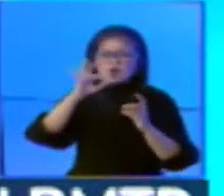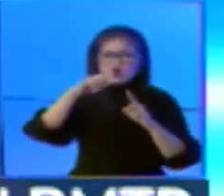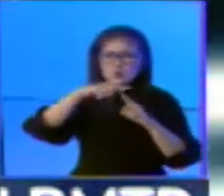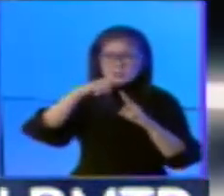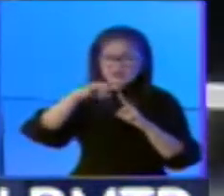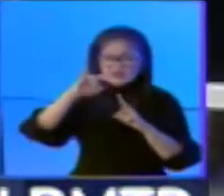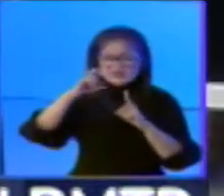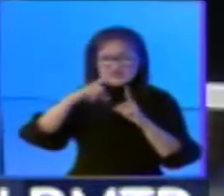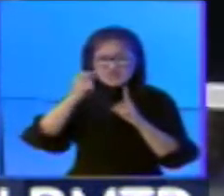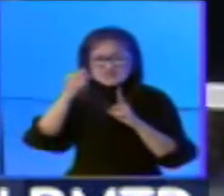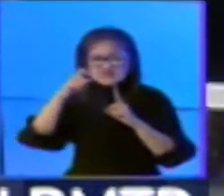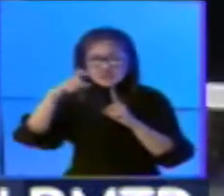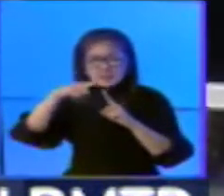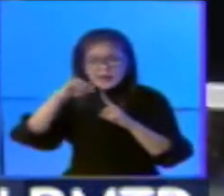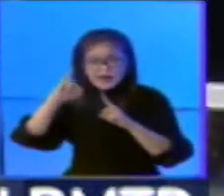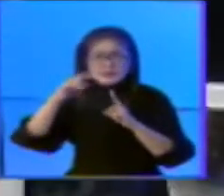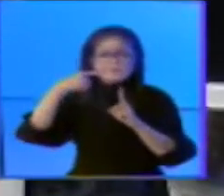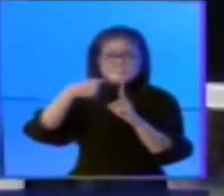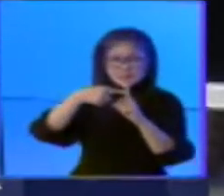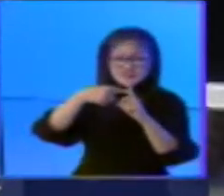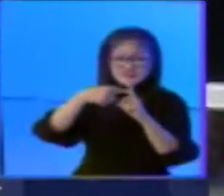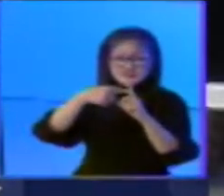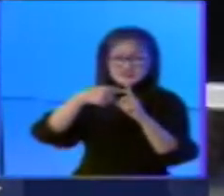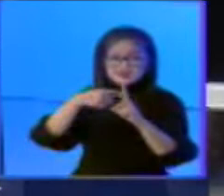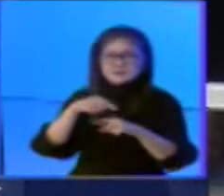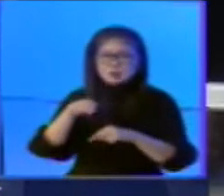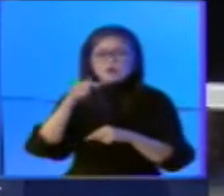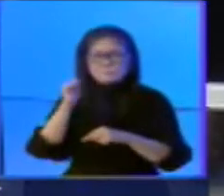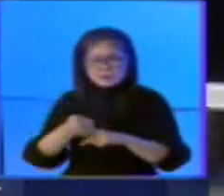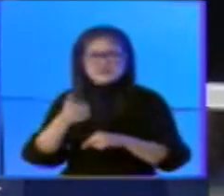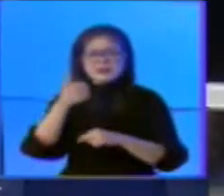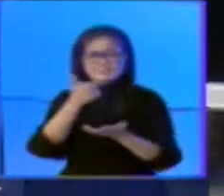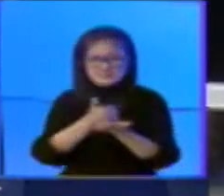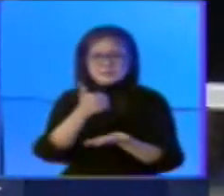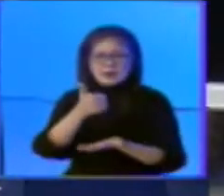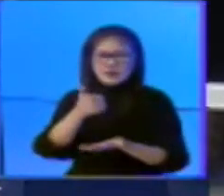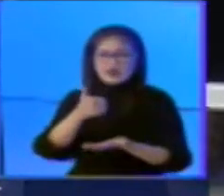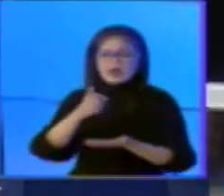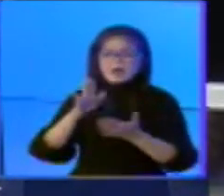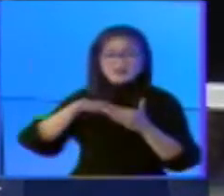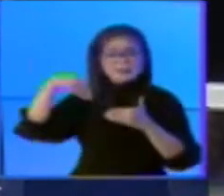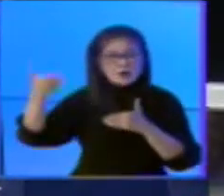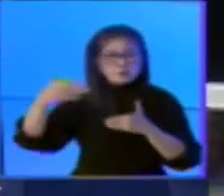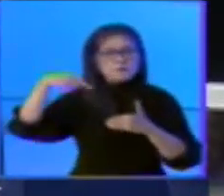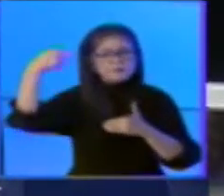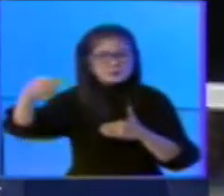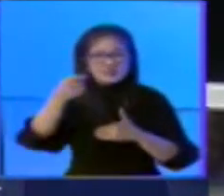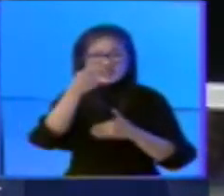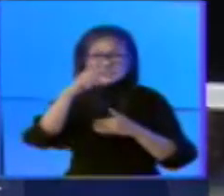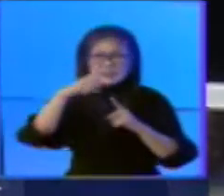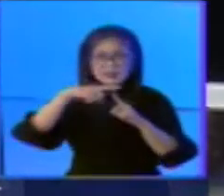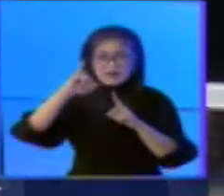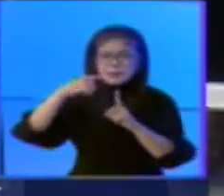RCTI+. Itu tidak sesuatu yang tidak mustahil kalau misalnya dalam beberapa tahun ke depan, RCTI Plus ini bisa